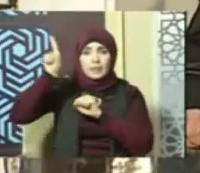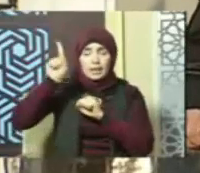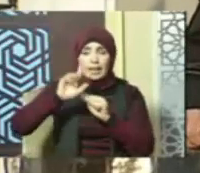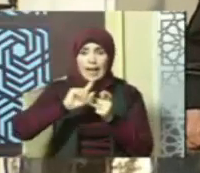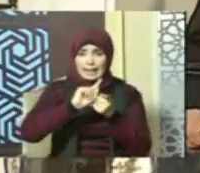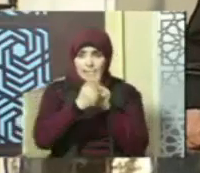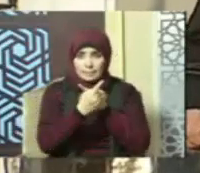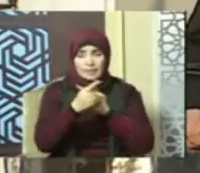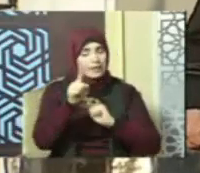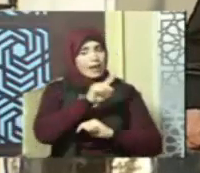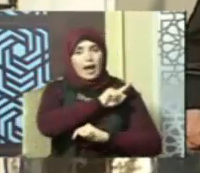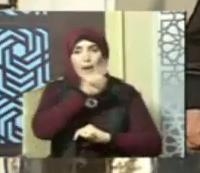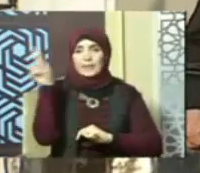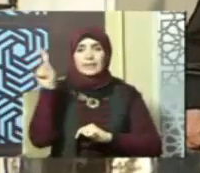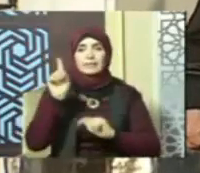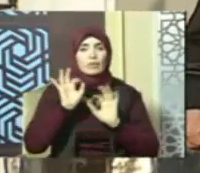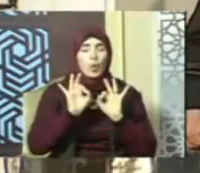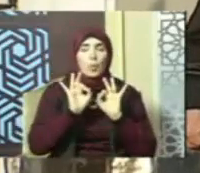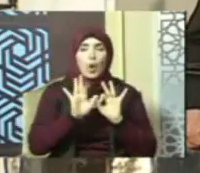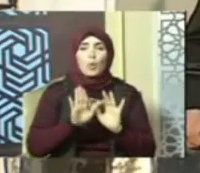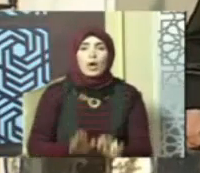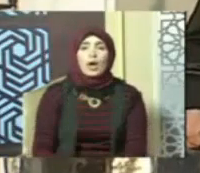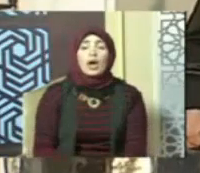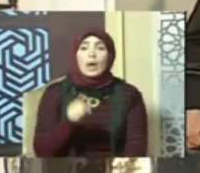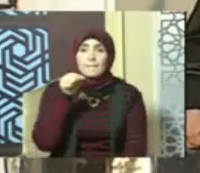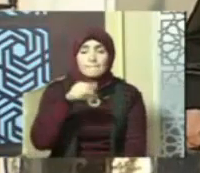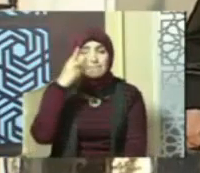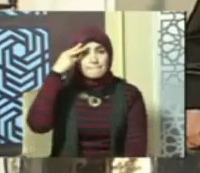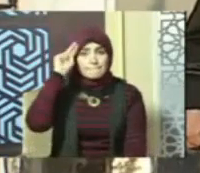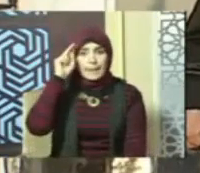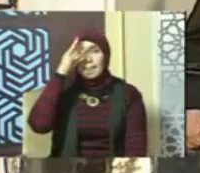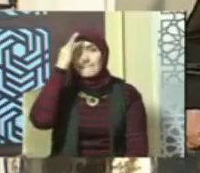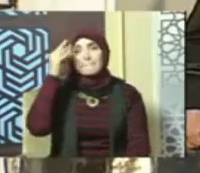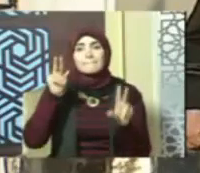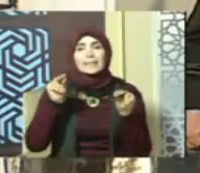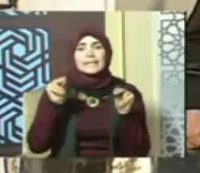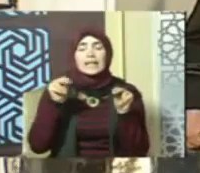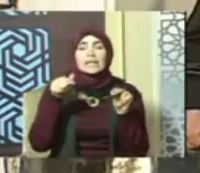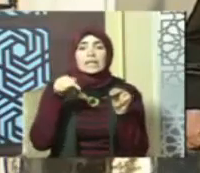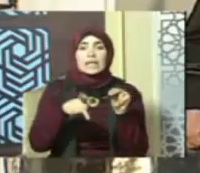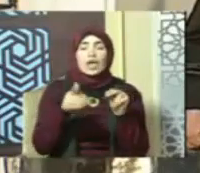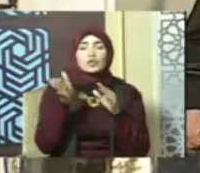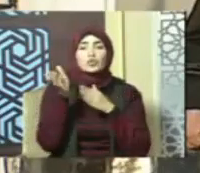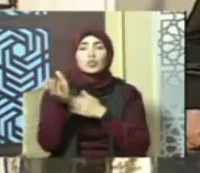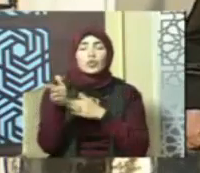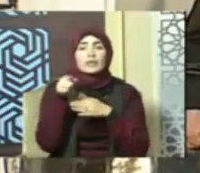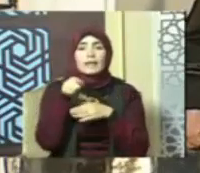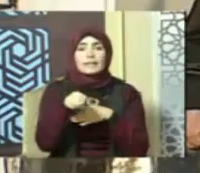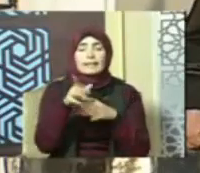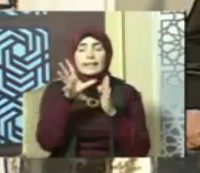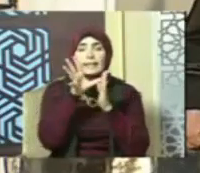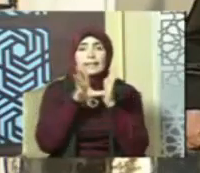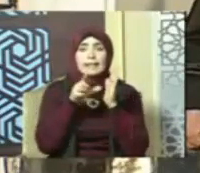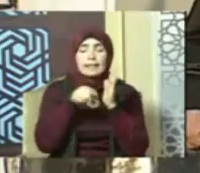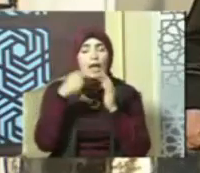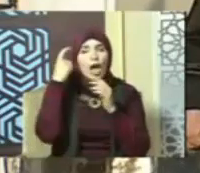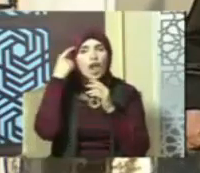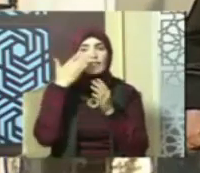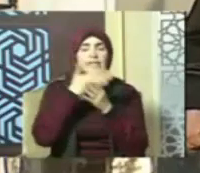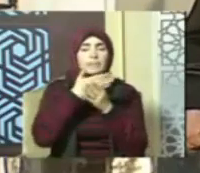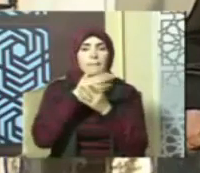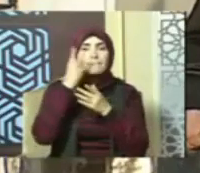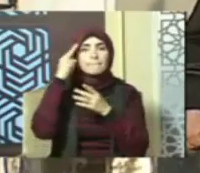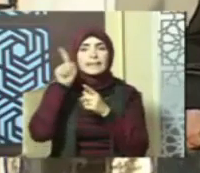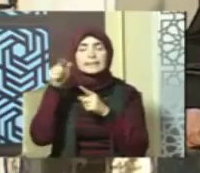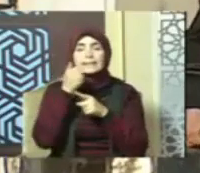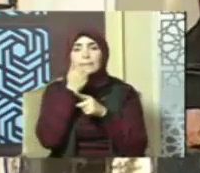هذه السنن الكونية سنة إجراء المسببات